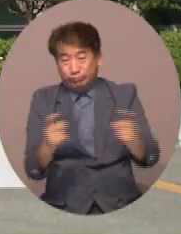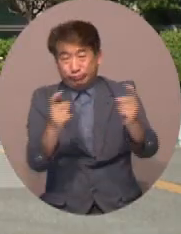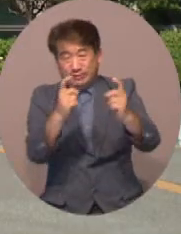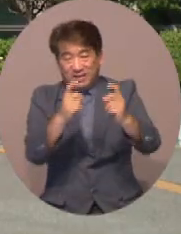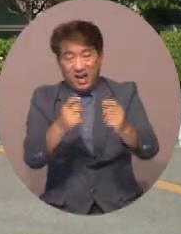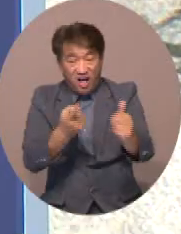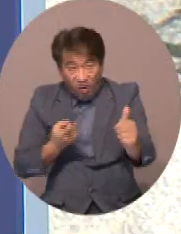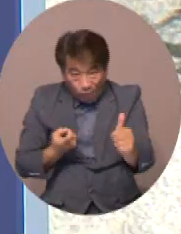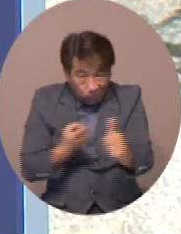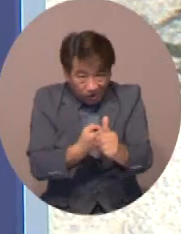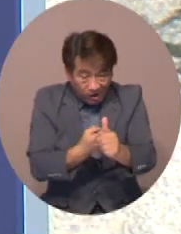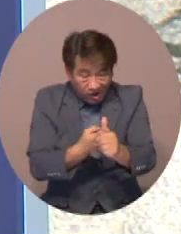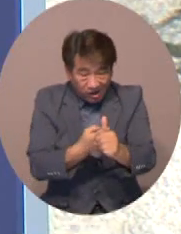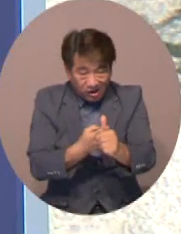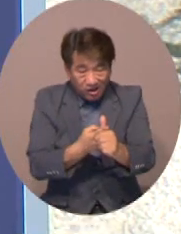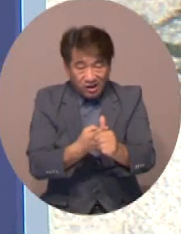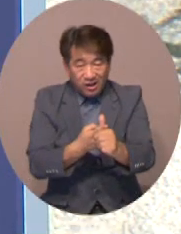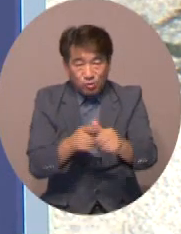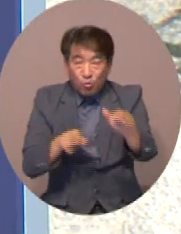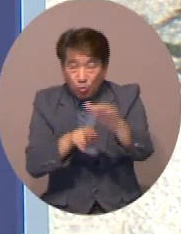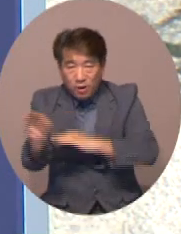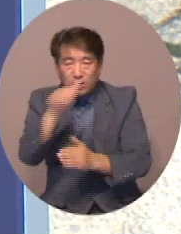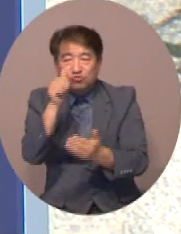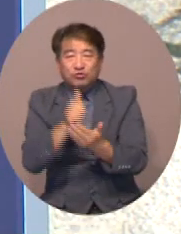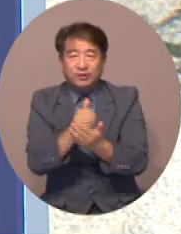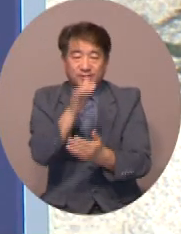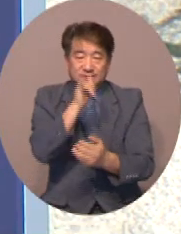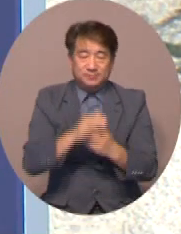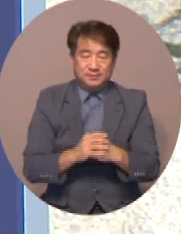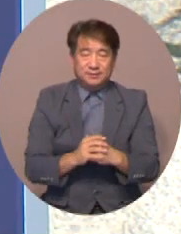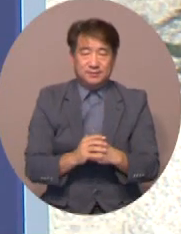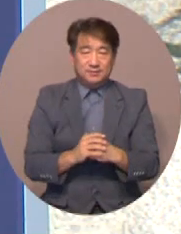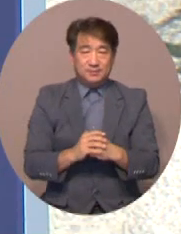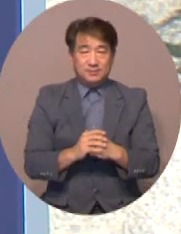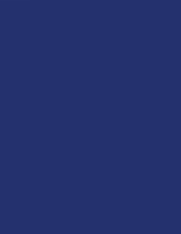휘둘러 살해하려 한 뒤 도주한 혐의를 받고 있습니다